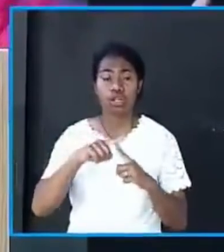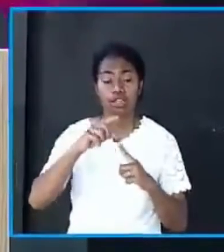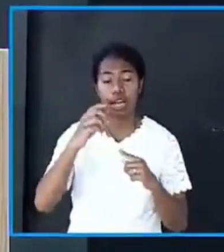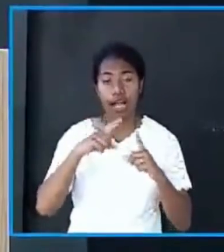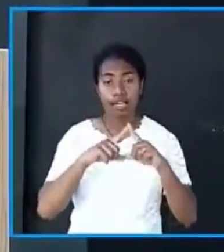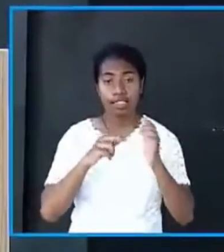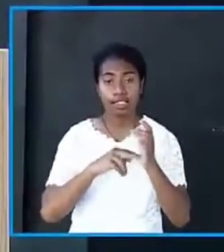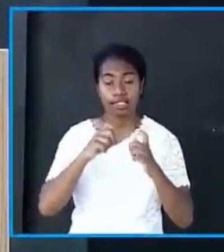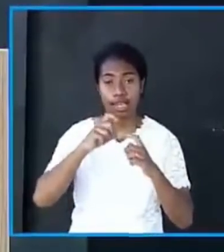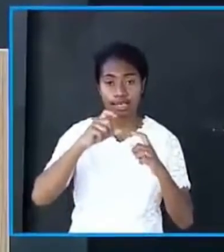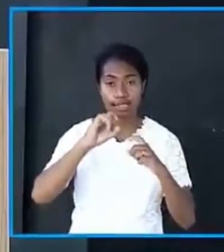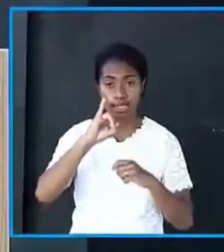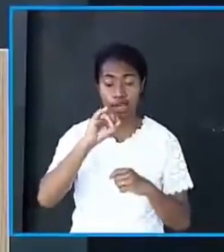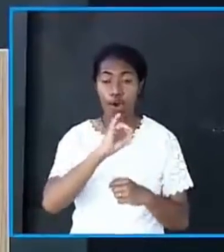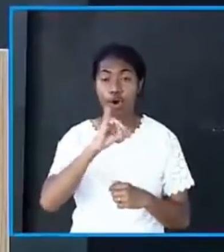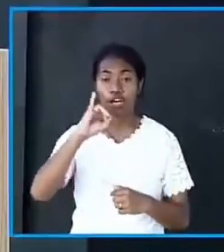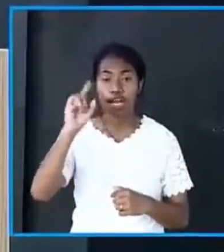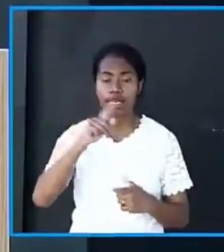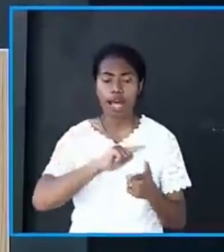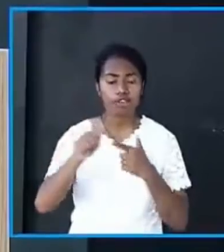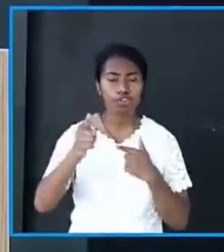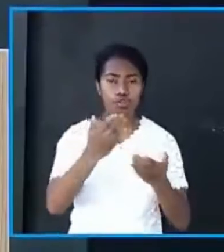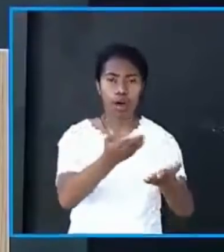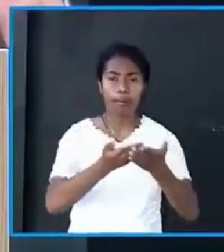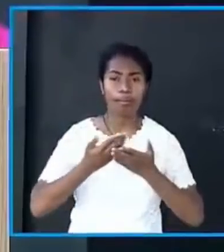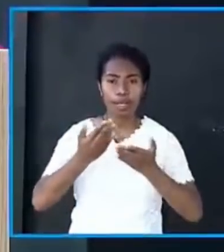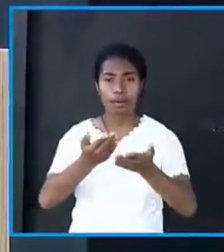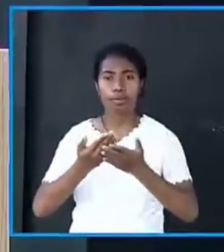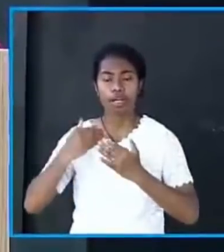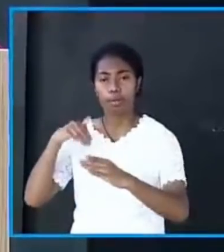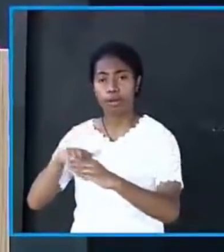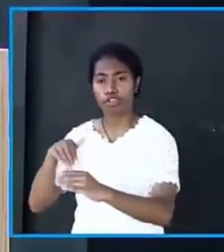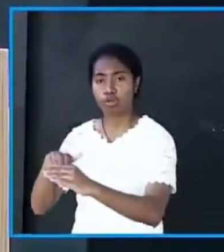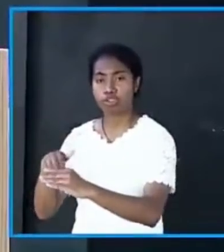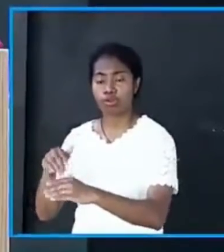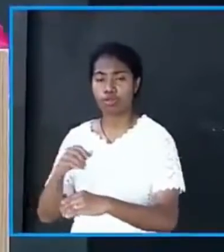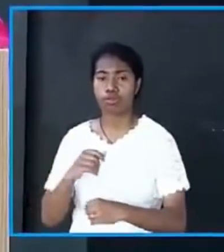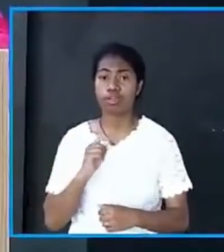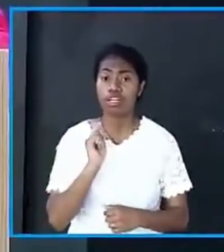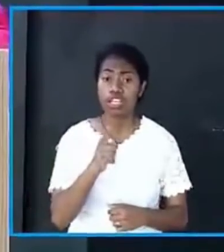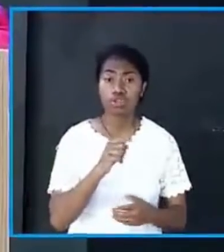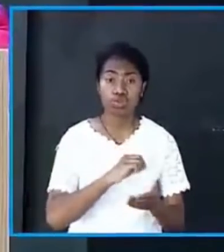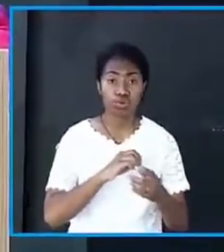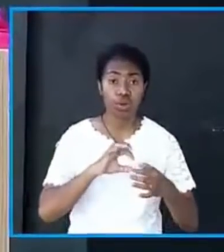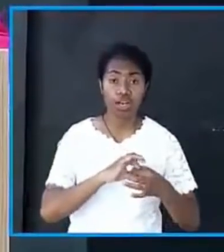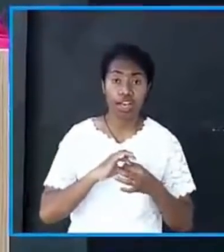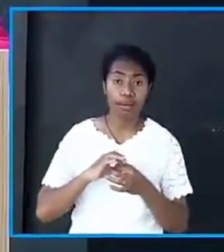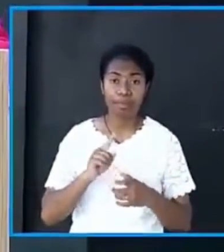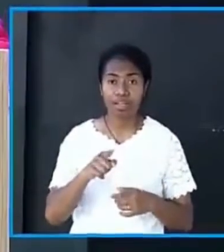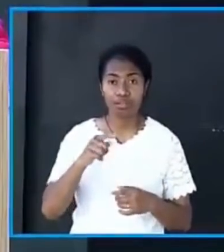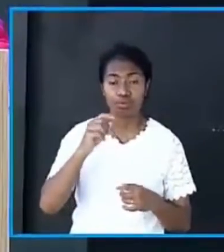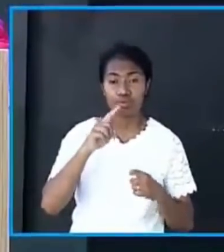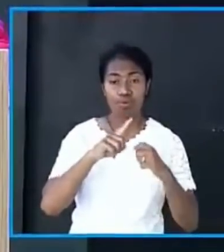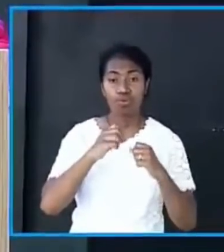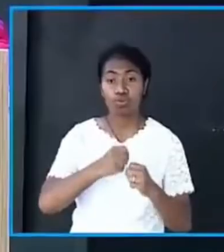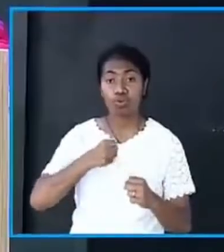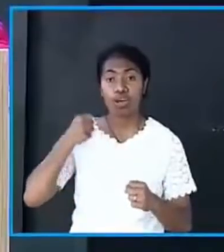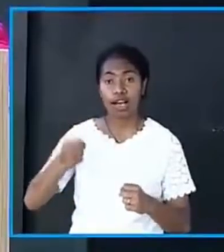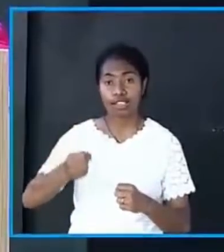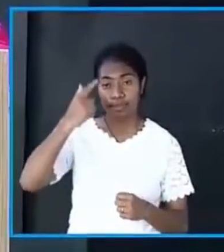diantar pakai bapak e-tron Ia tetap tinggal masuk itu namanya kulkas pintar